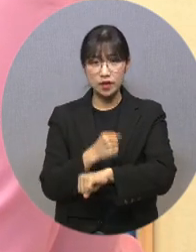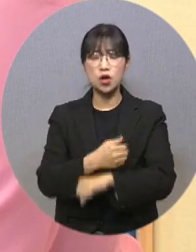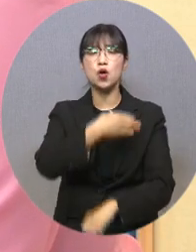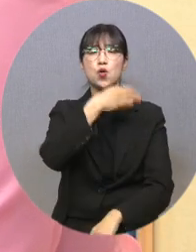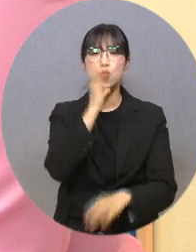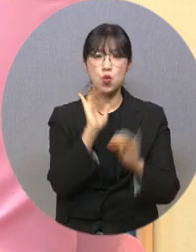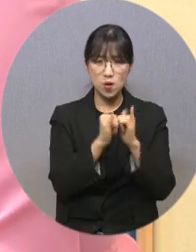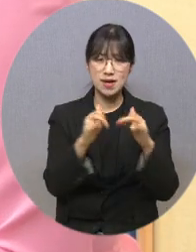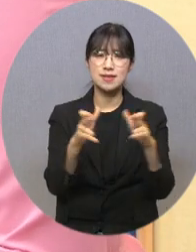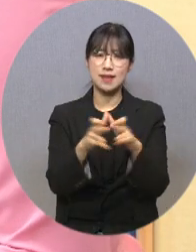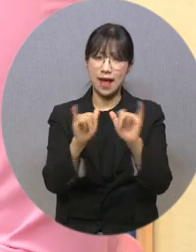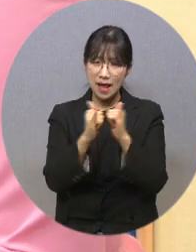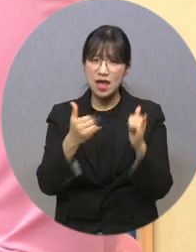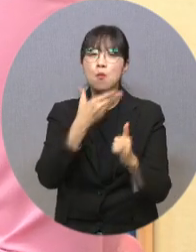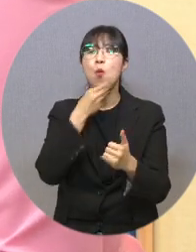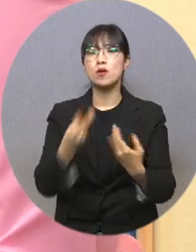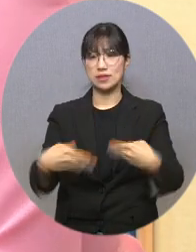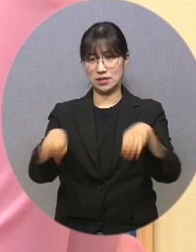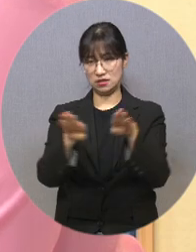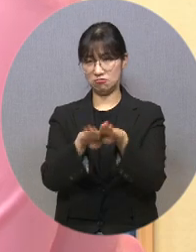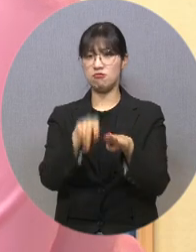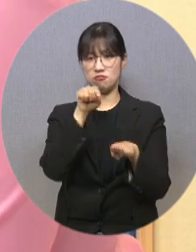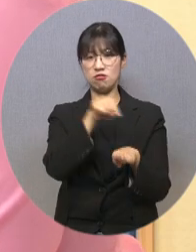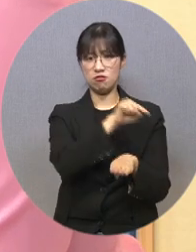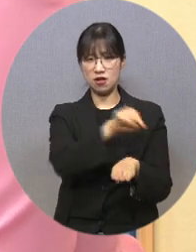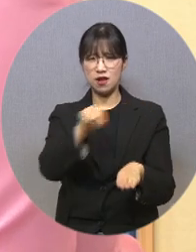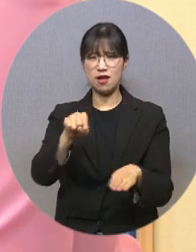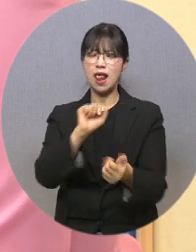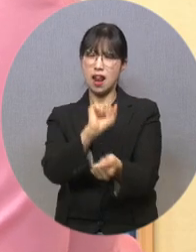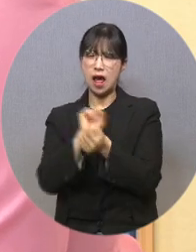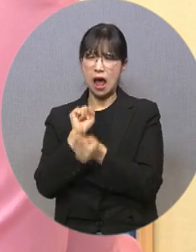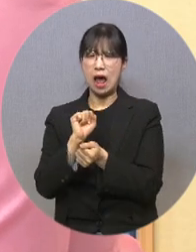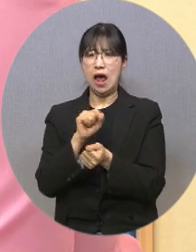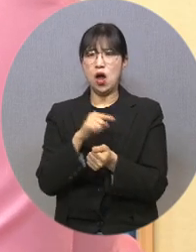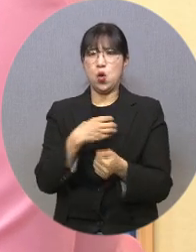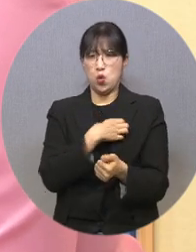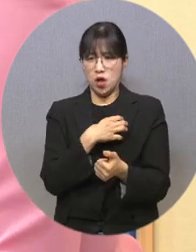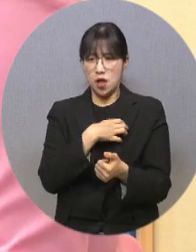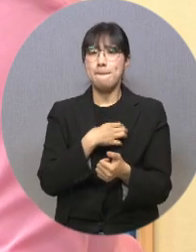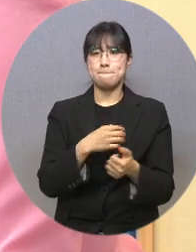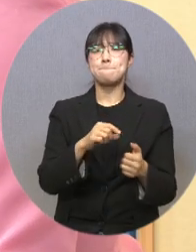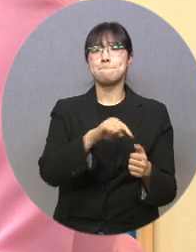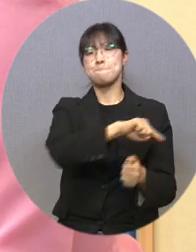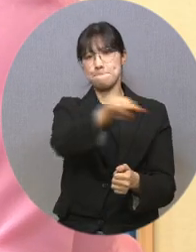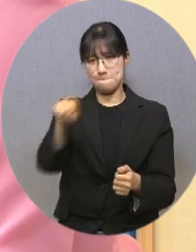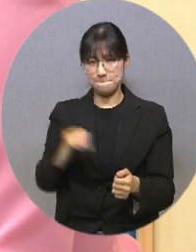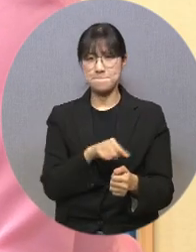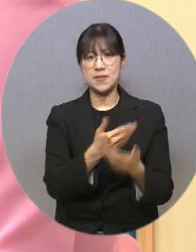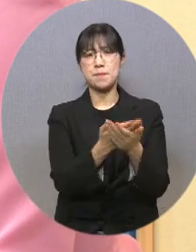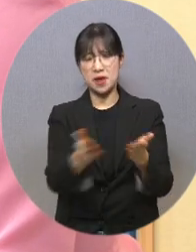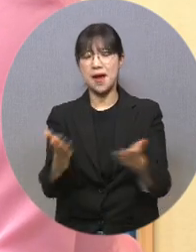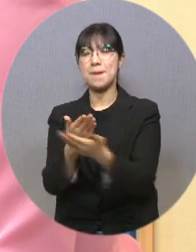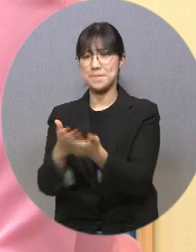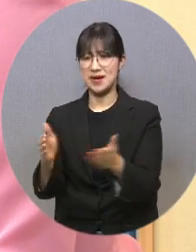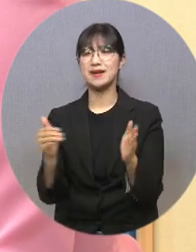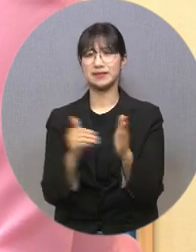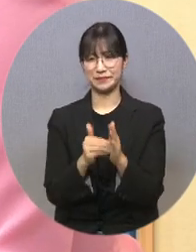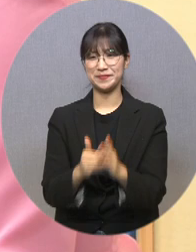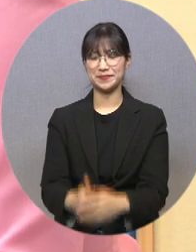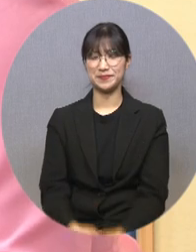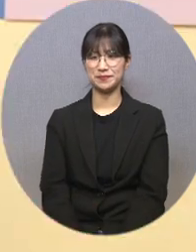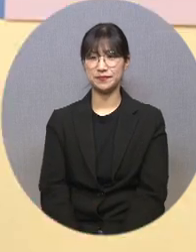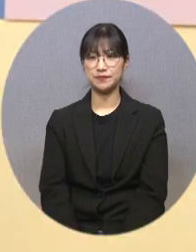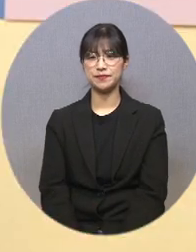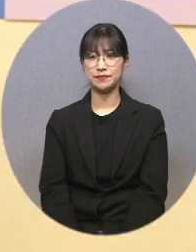노인, 장애인, 복지시설 이런 이제 감염 취약계층을 대상으로 아마 순차적으로 배부를 한 것으로 제가 알고 있습니다.